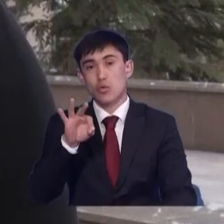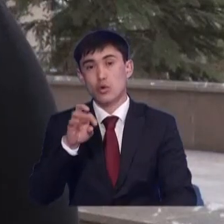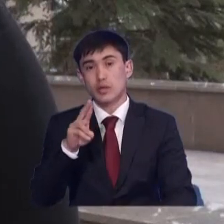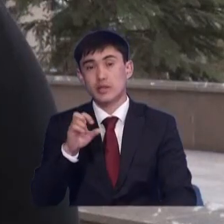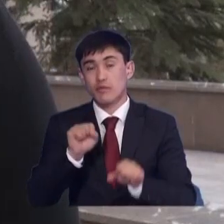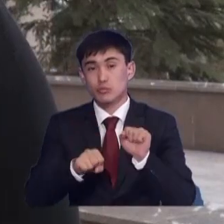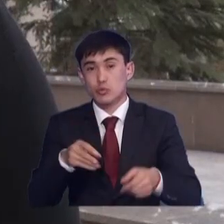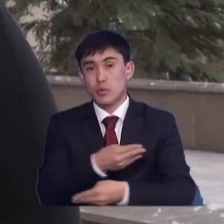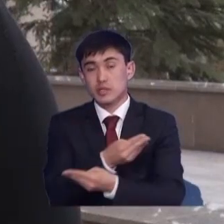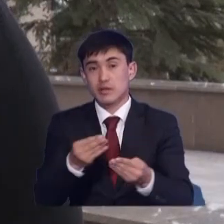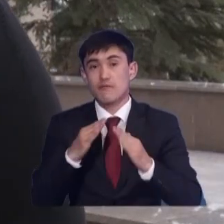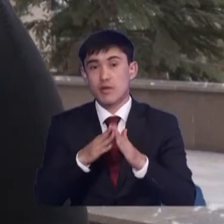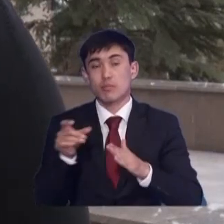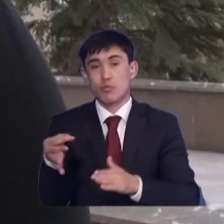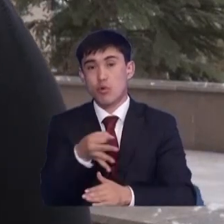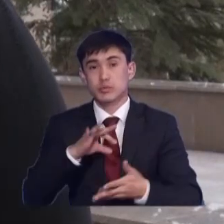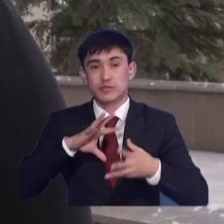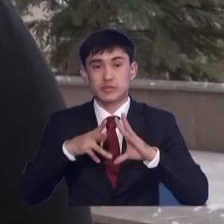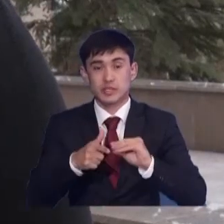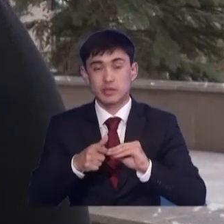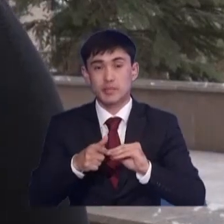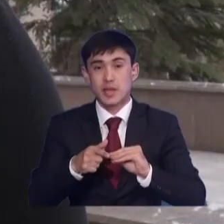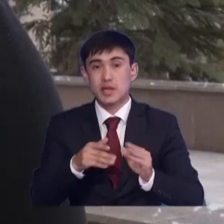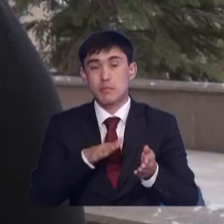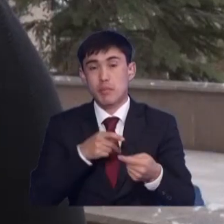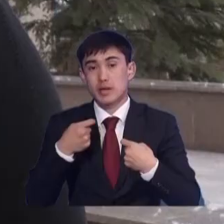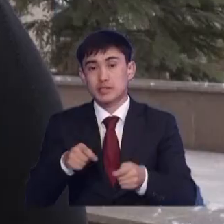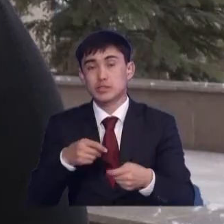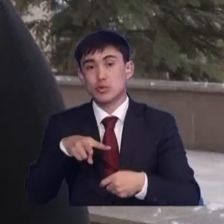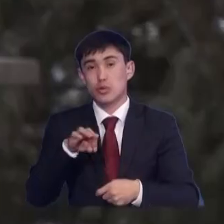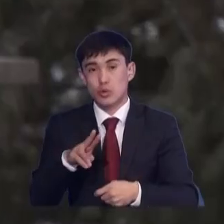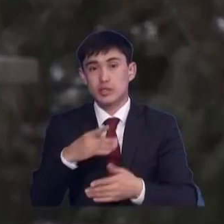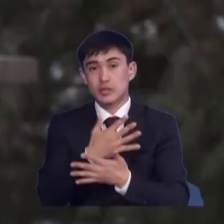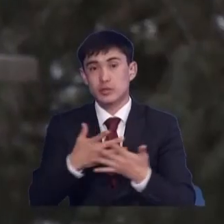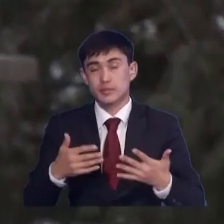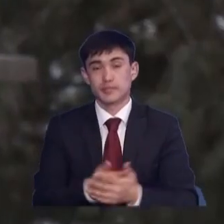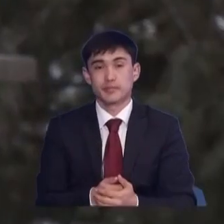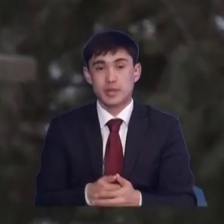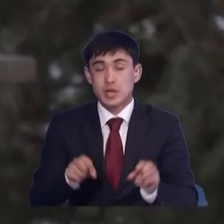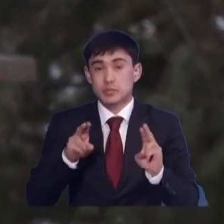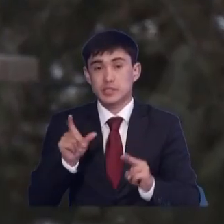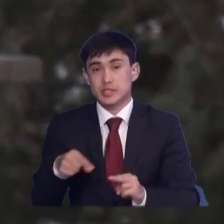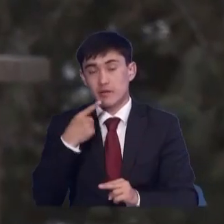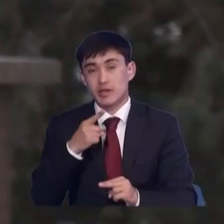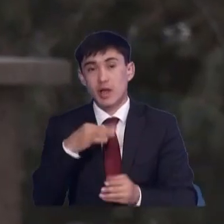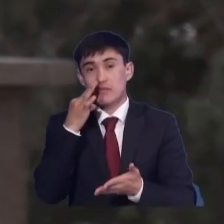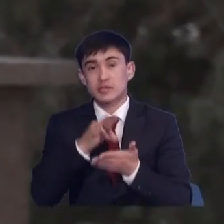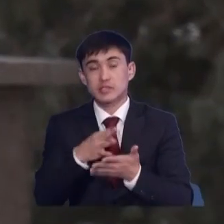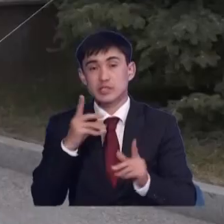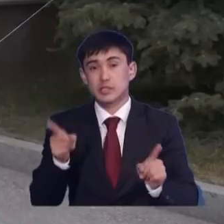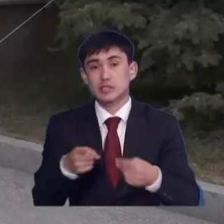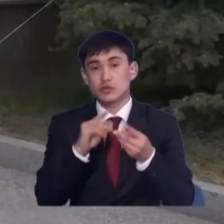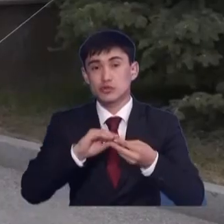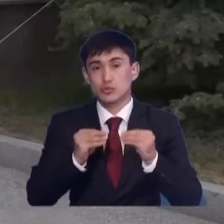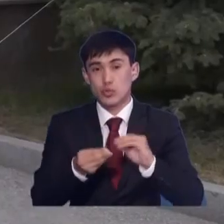возможность, предоставляемая фермерам области в целом, а не только по реализации лука. По словам специалистов, ответственность за